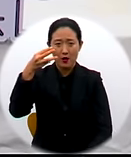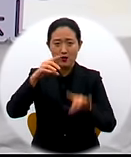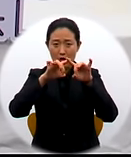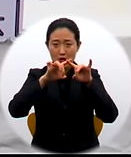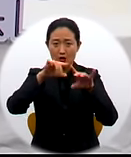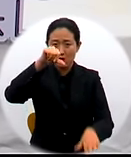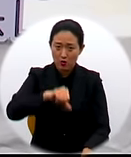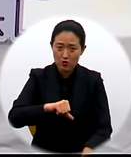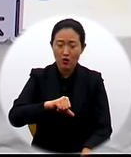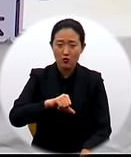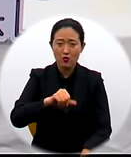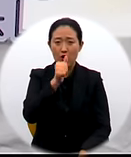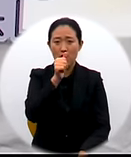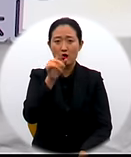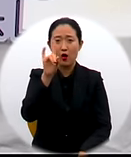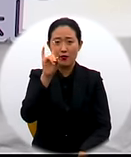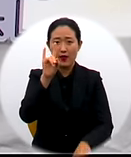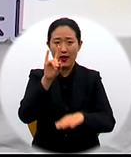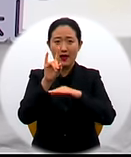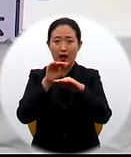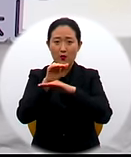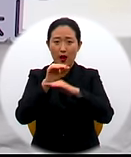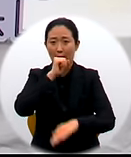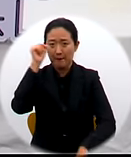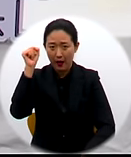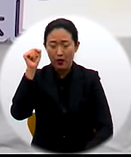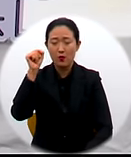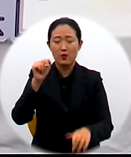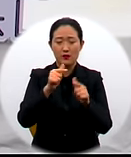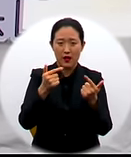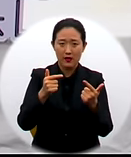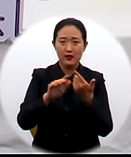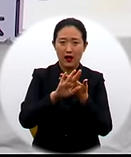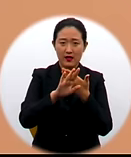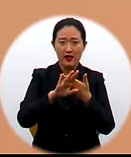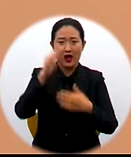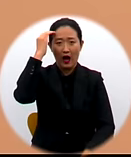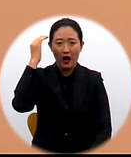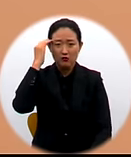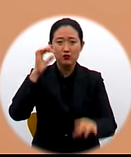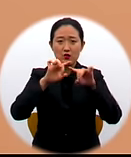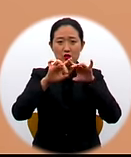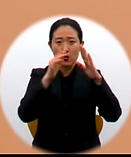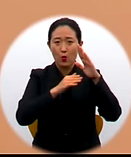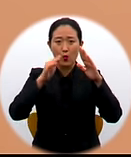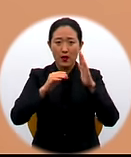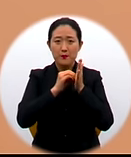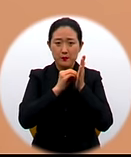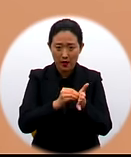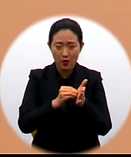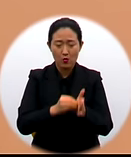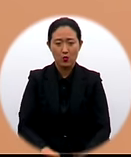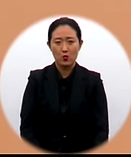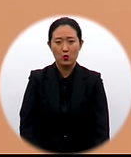가고요. 한국수력원자력에 갑니다. 그리고 삼성전자 떨어지고 한국전력공사에 가기도 하고 사실은 뭐 우리가 이름 들으면